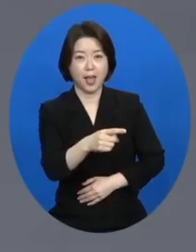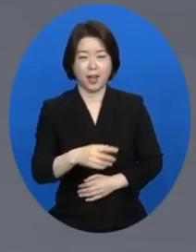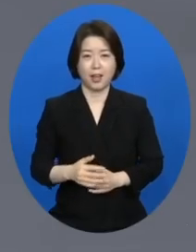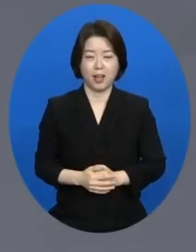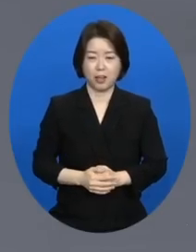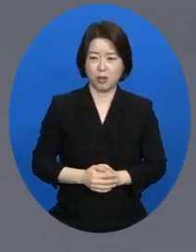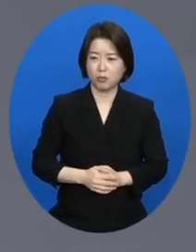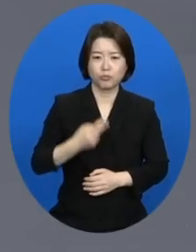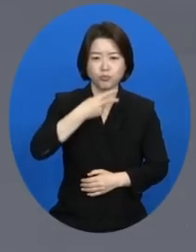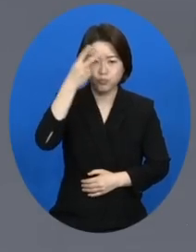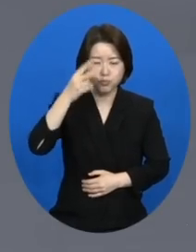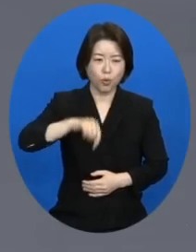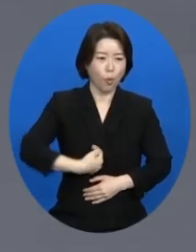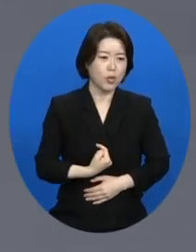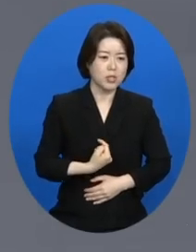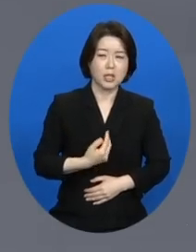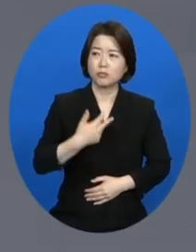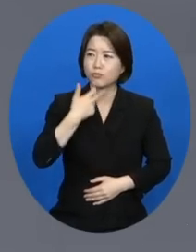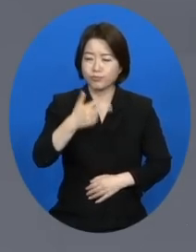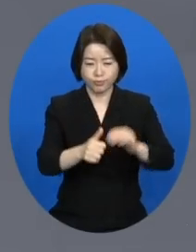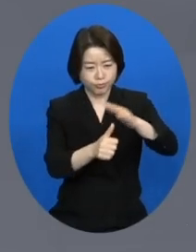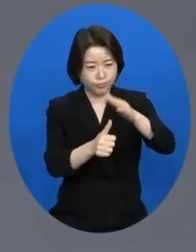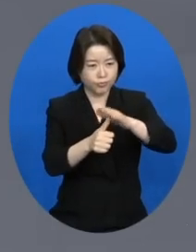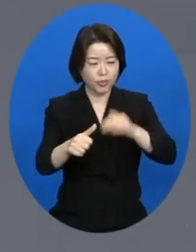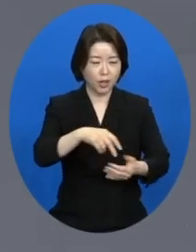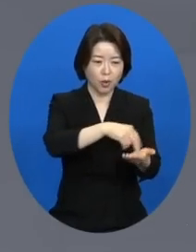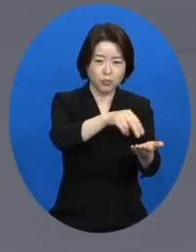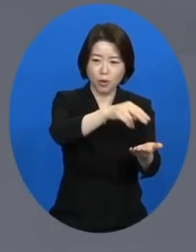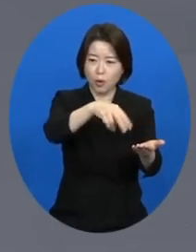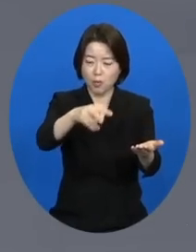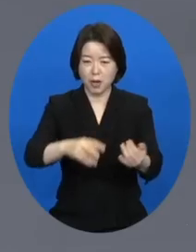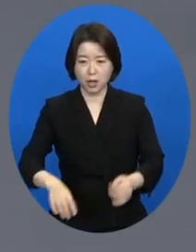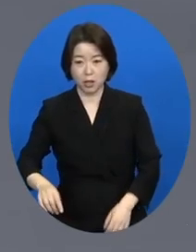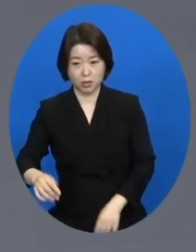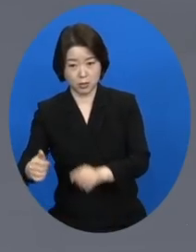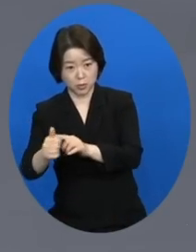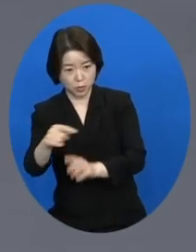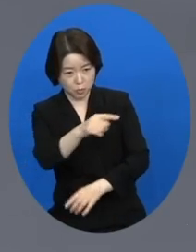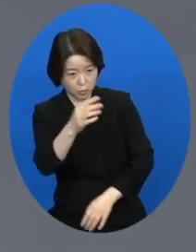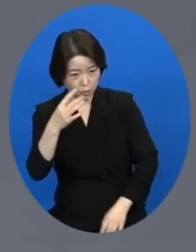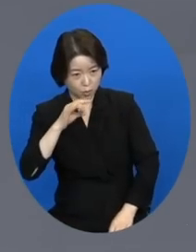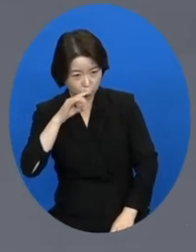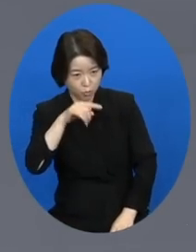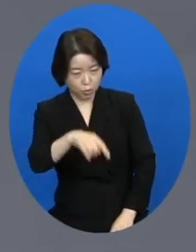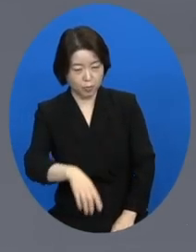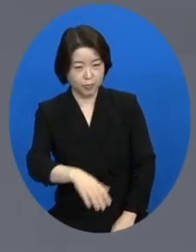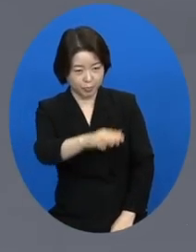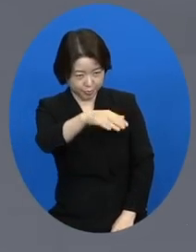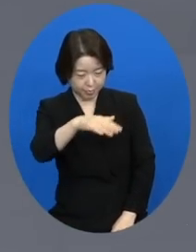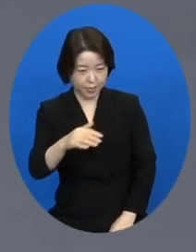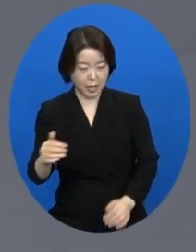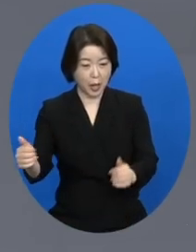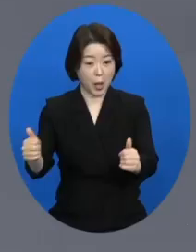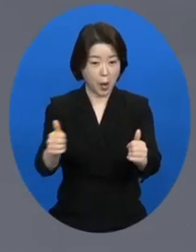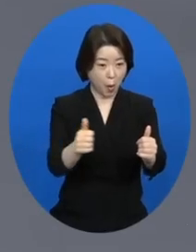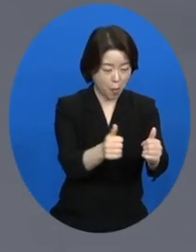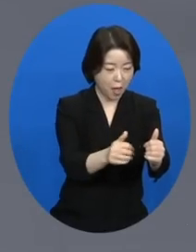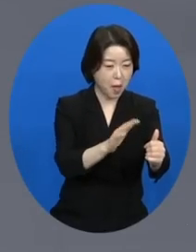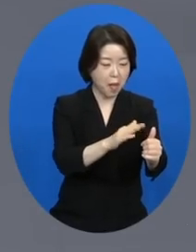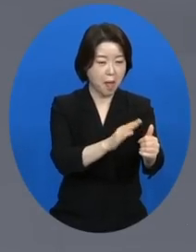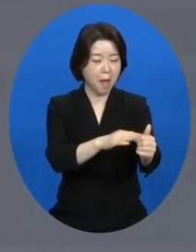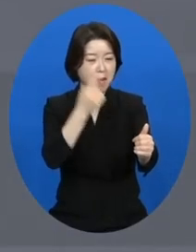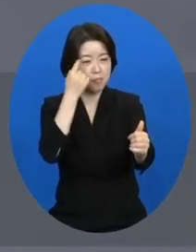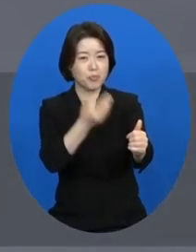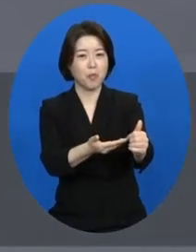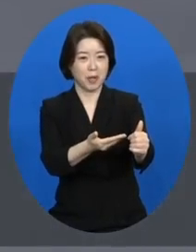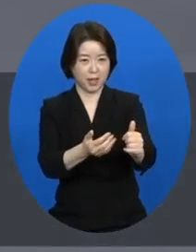요셉이 혼자 거기서 17세의 청소년이 방황하고 있으니 궁금하지 않겠습니까? 그래서 요셉에게 다가가서 물어보는